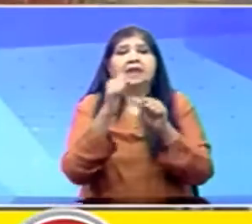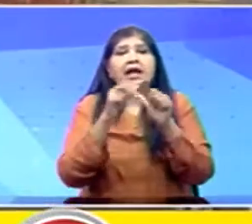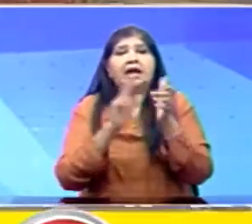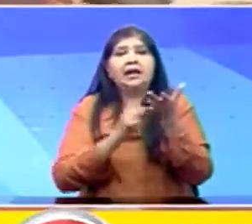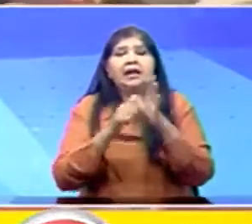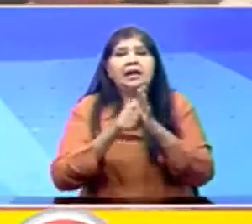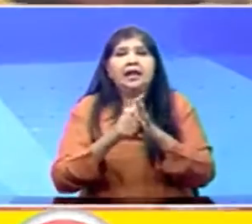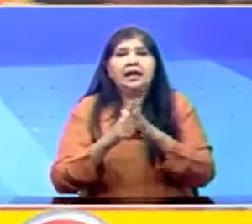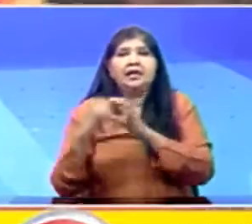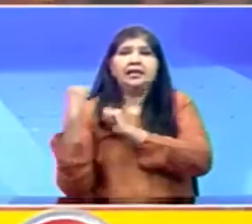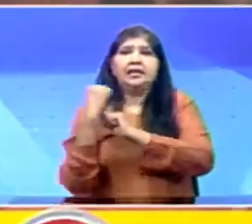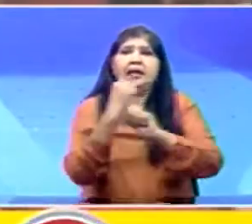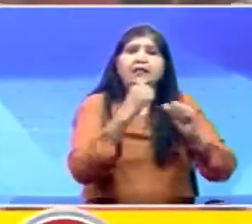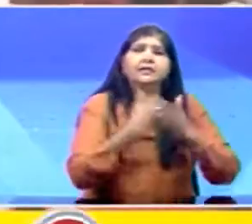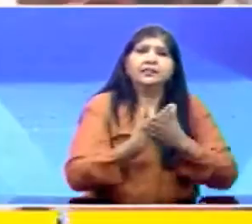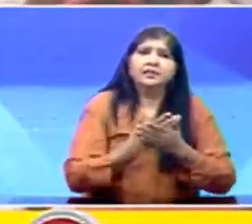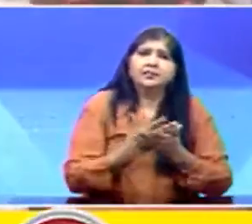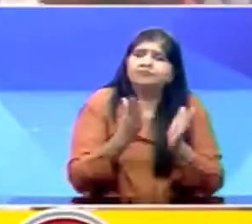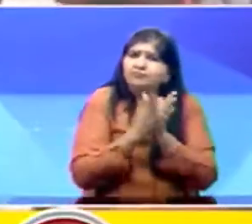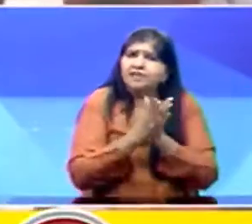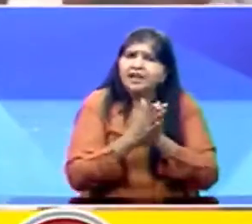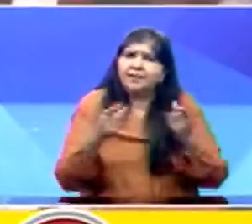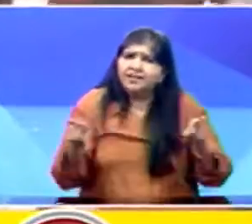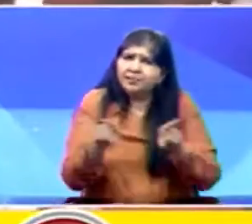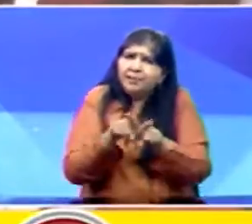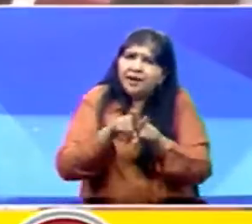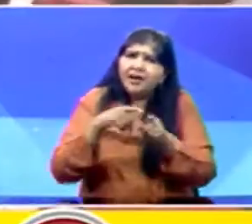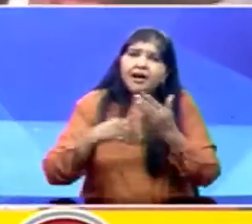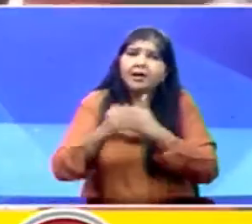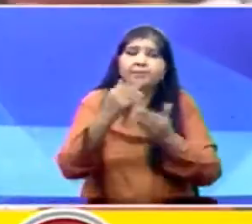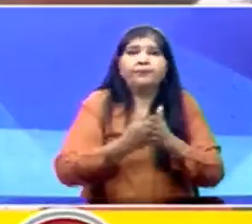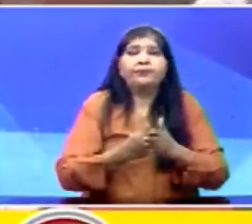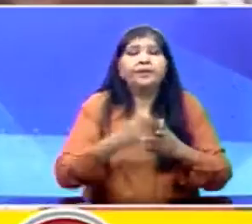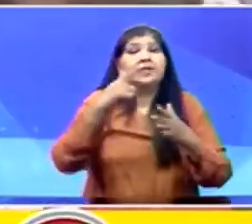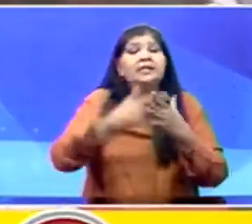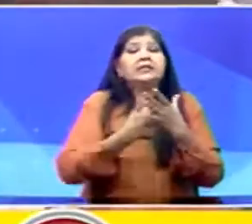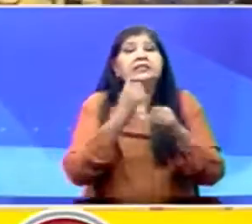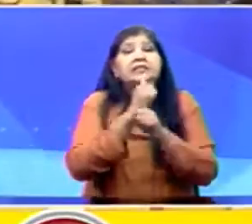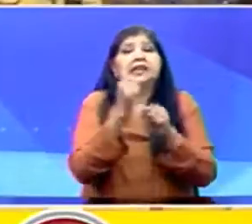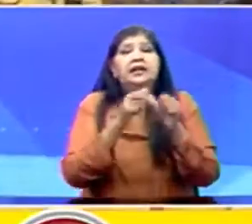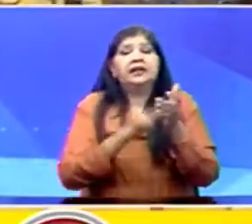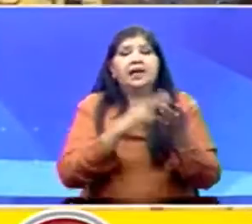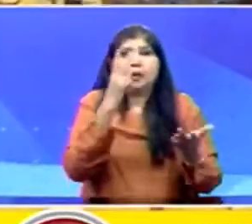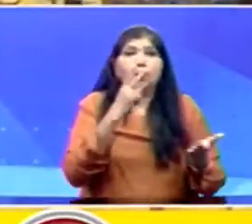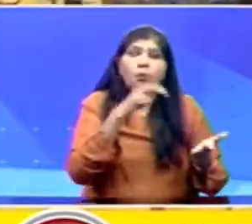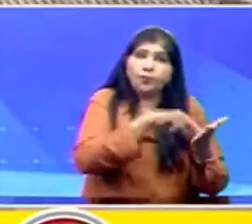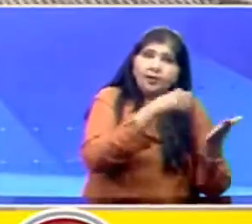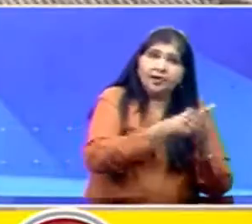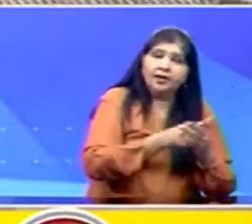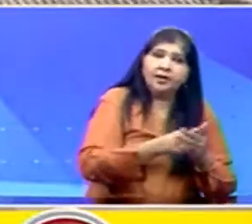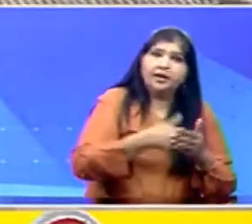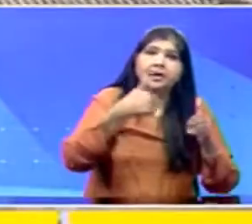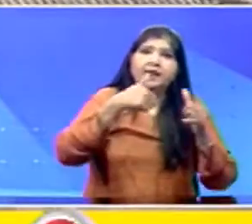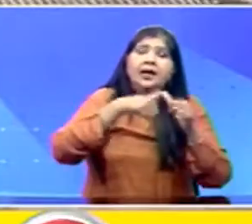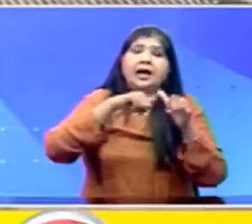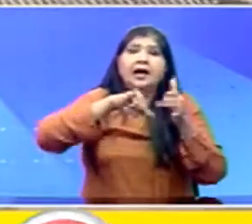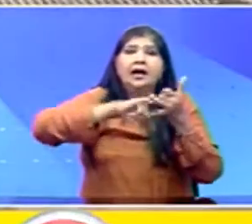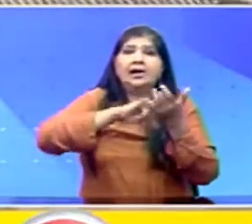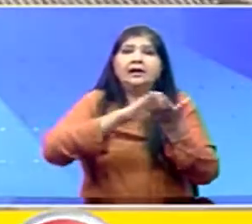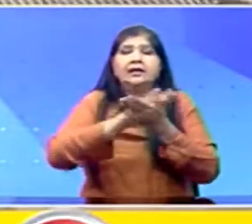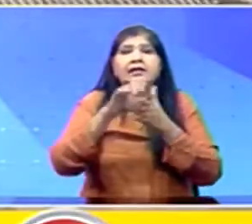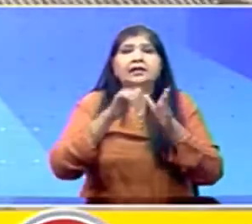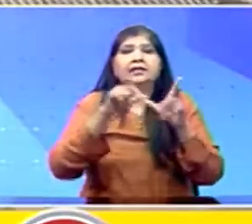खूब दुमधाम से निकाली जाती है भगवान जगनात यात्रा अशार्ड महिने की